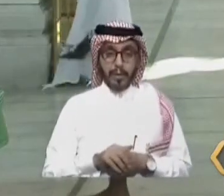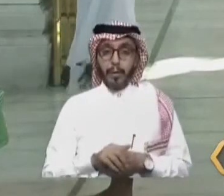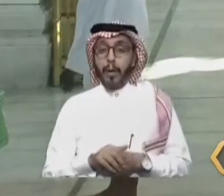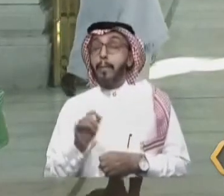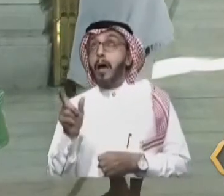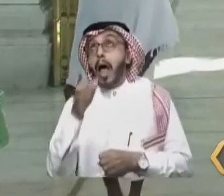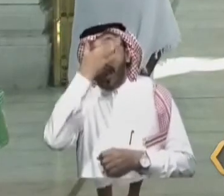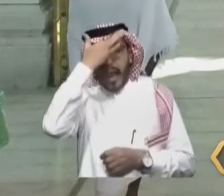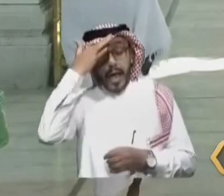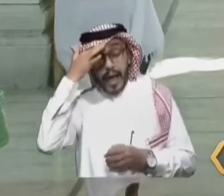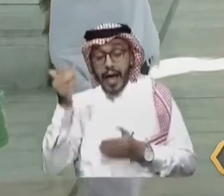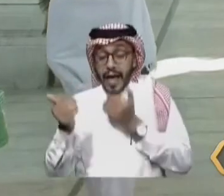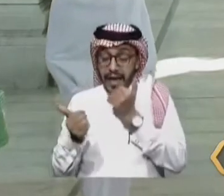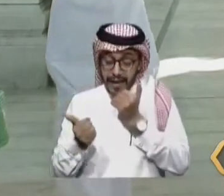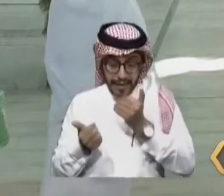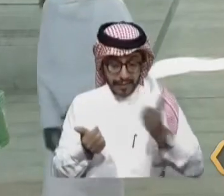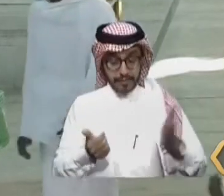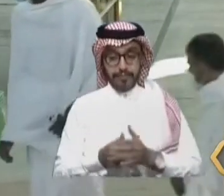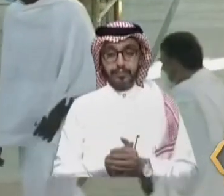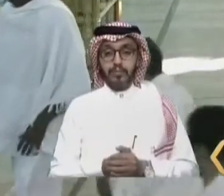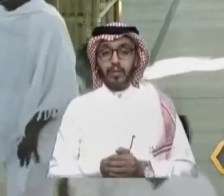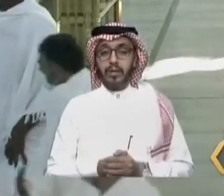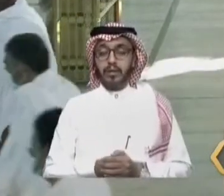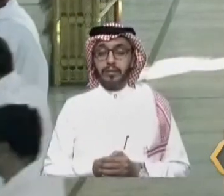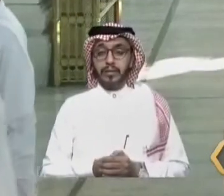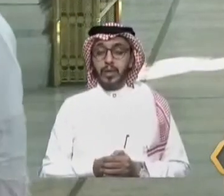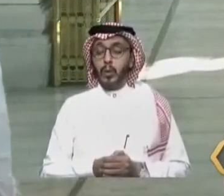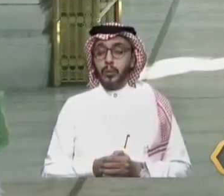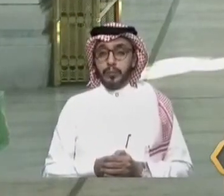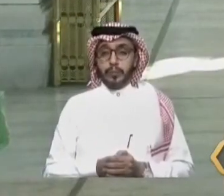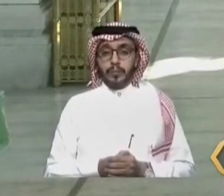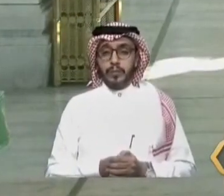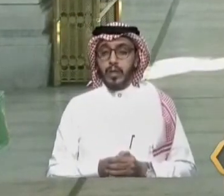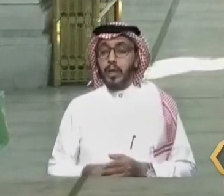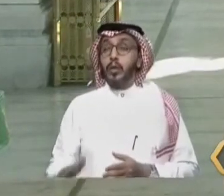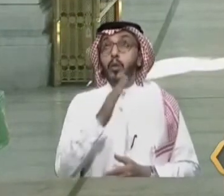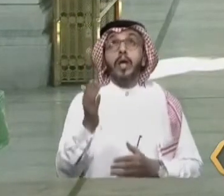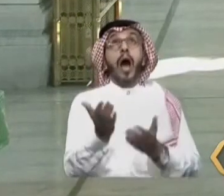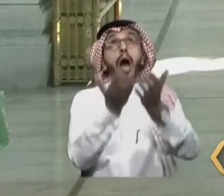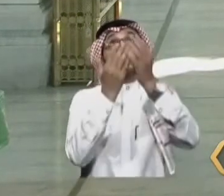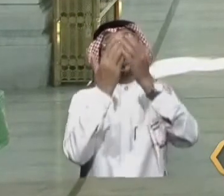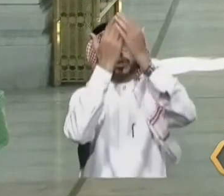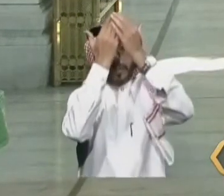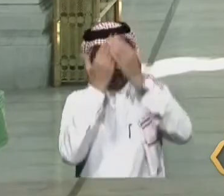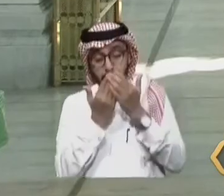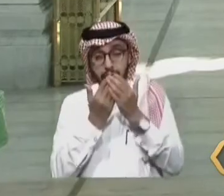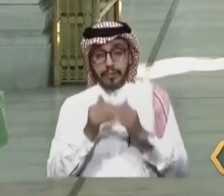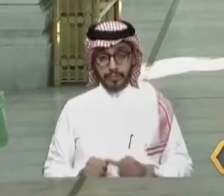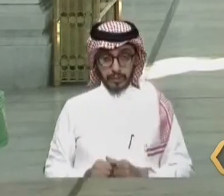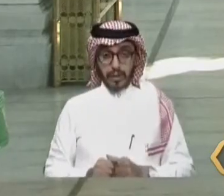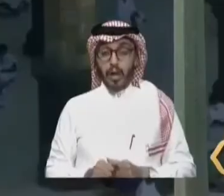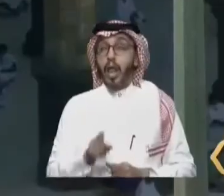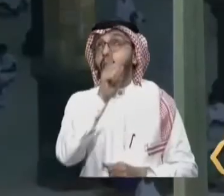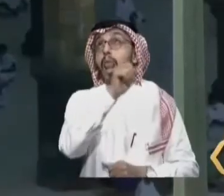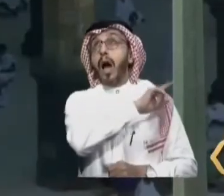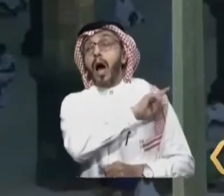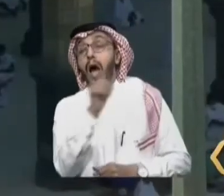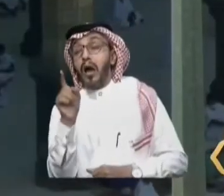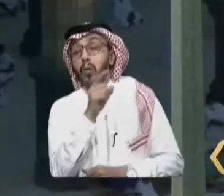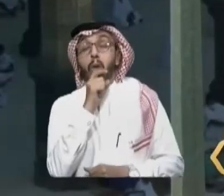قدره الله من الخير، وعليه مع ذلك أن يستعين بالله، فإنه لا حول